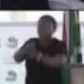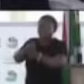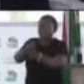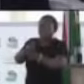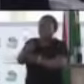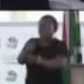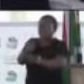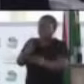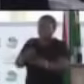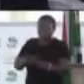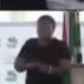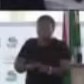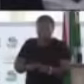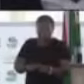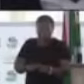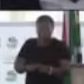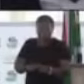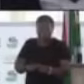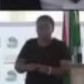ukuthi